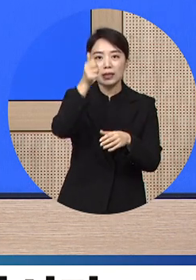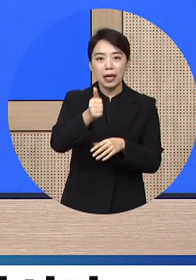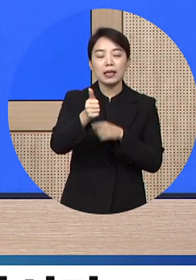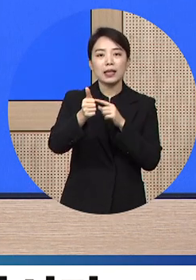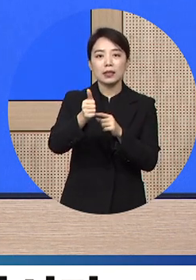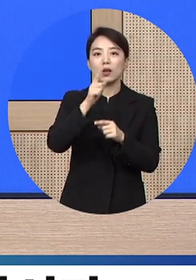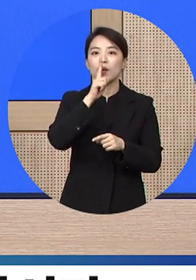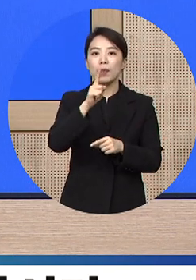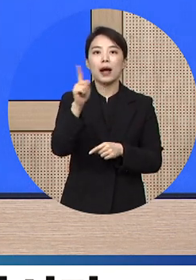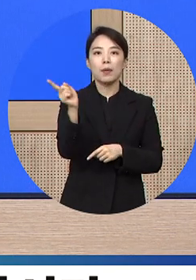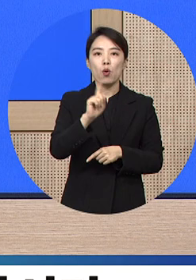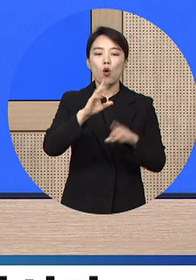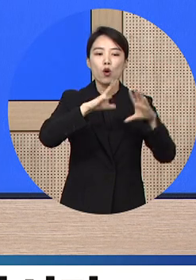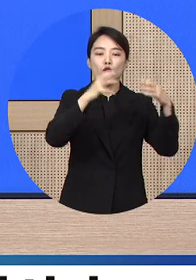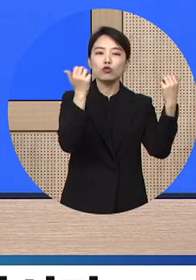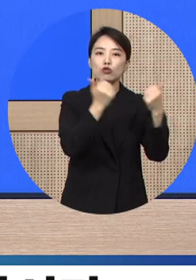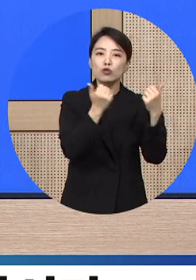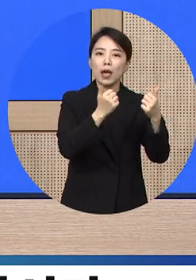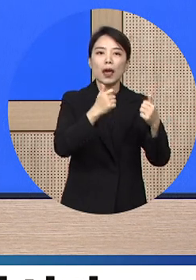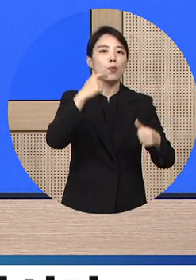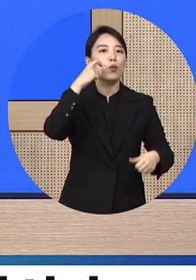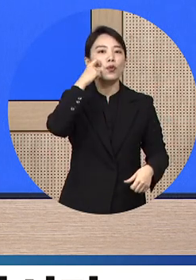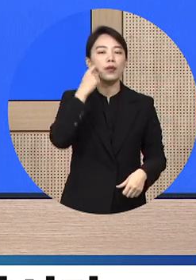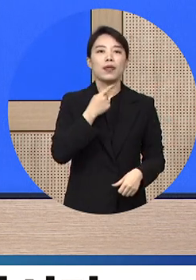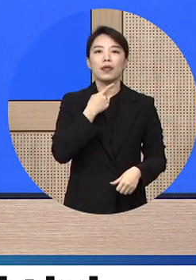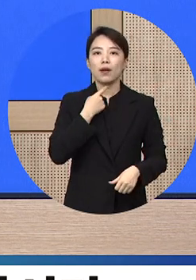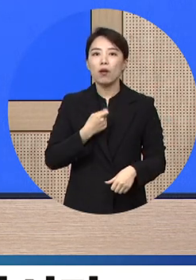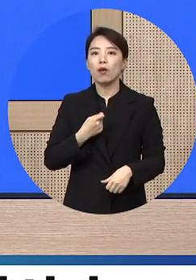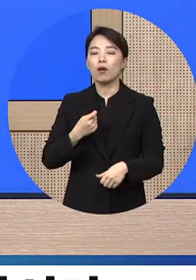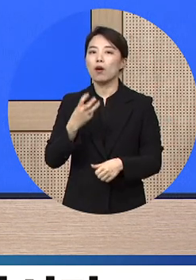것을 경기도에는 해냈습니다라는 말까지 하셨습니다.